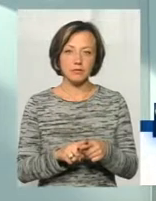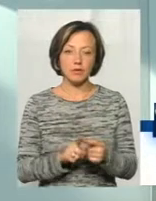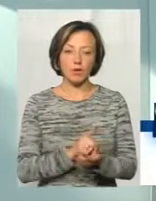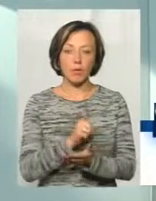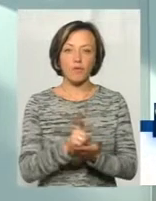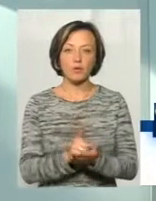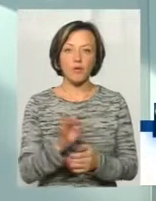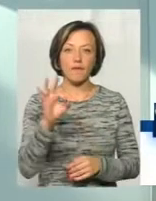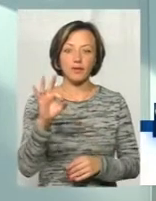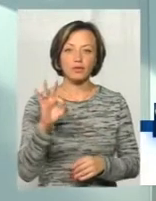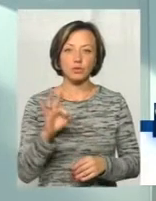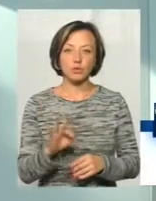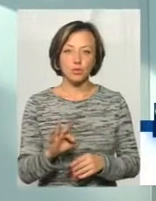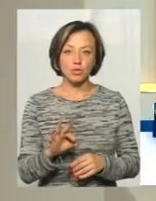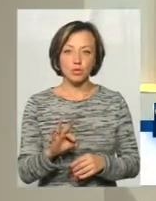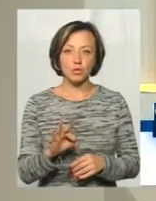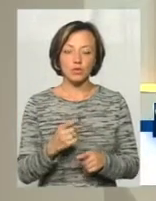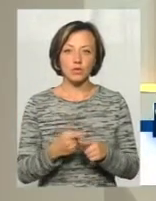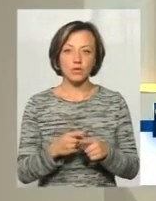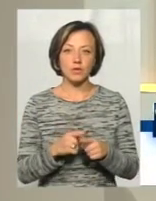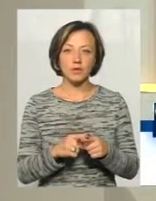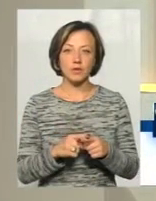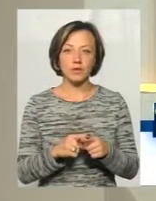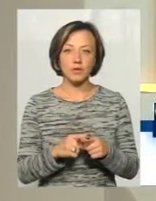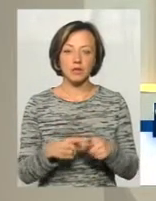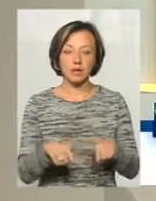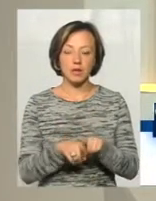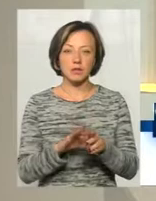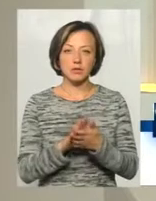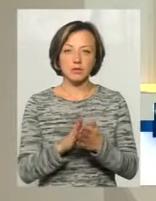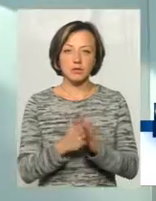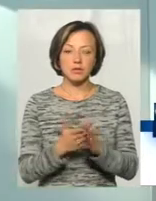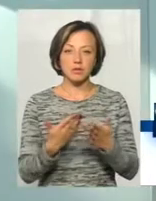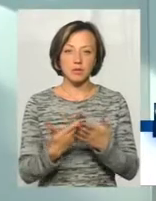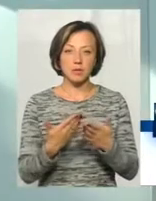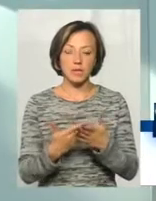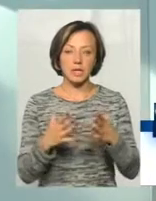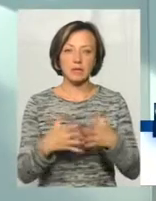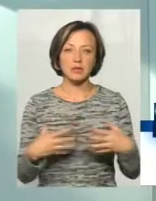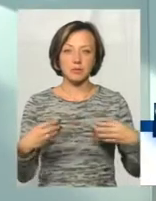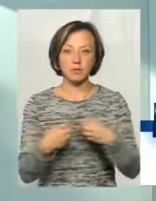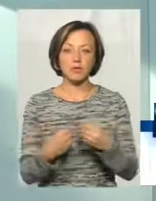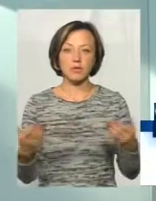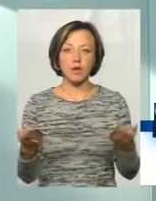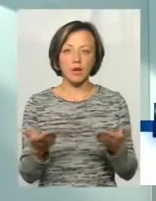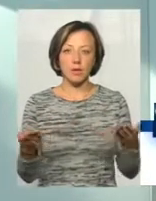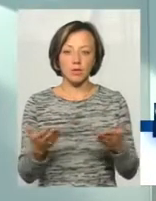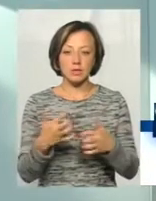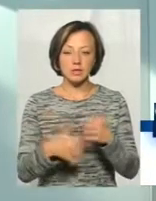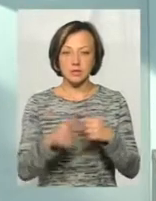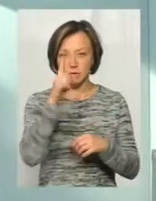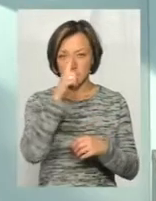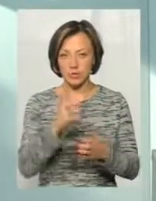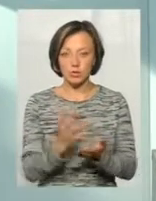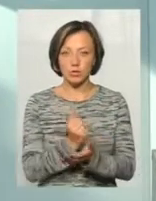обов'язковий відсоток, він, значить, ну, скажімо, така ситуація, візьмемо сім'ю, в якої середньомісячний